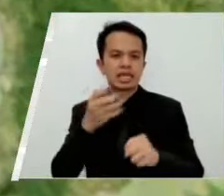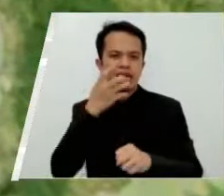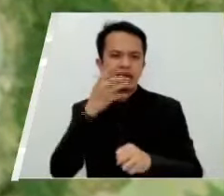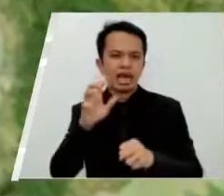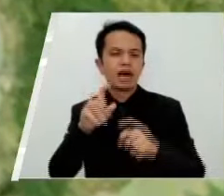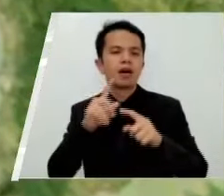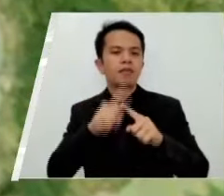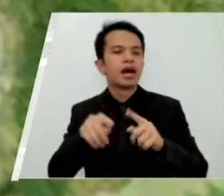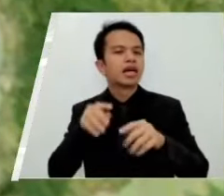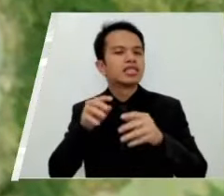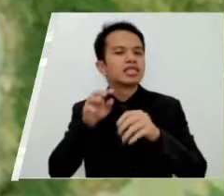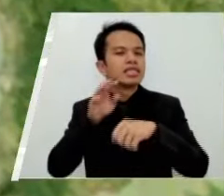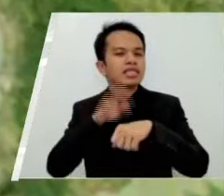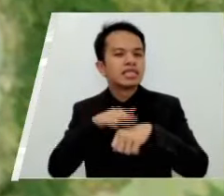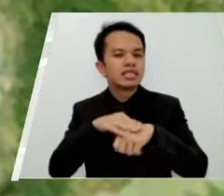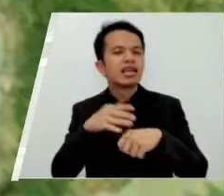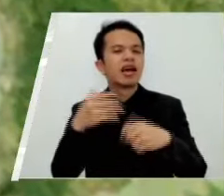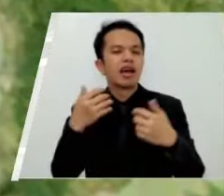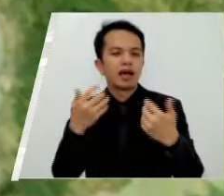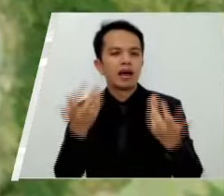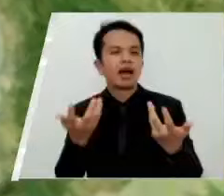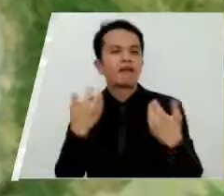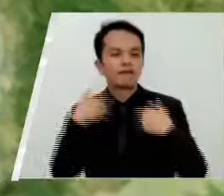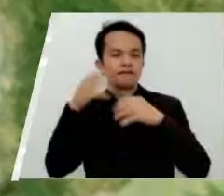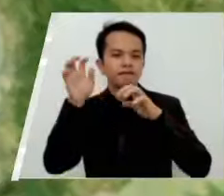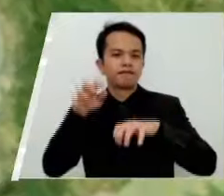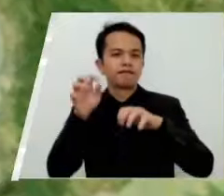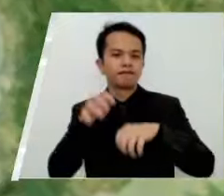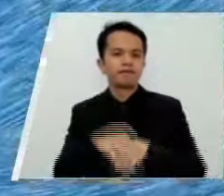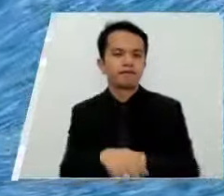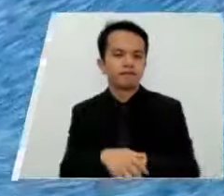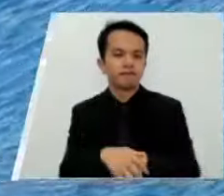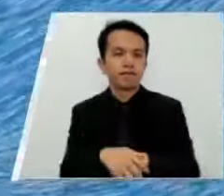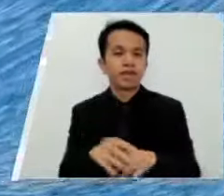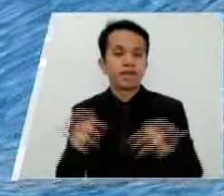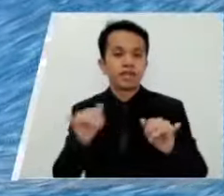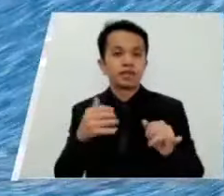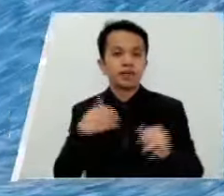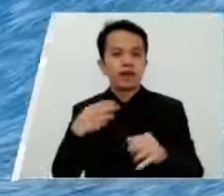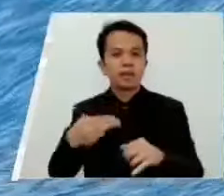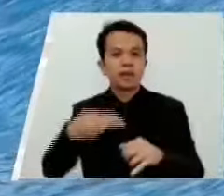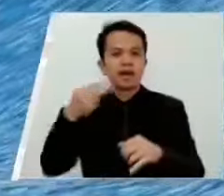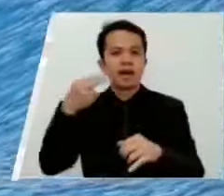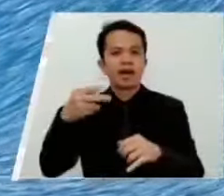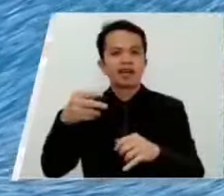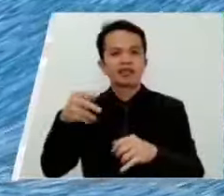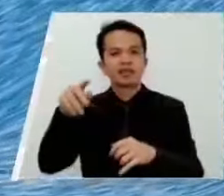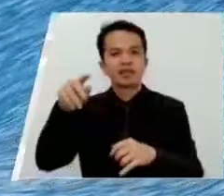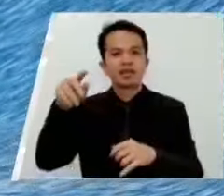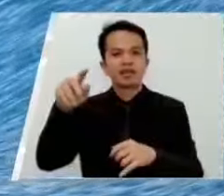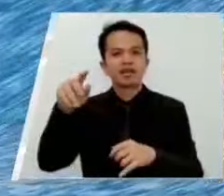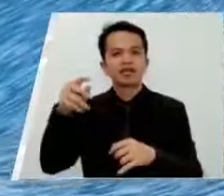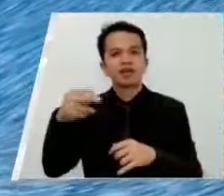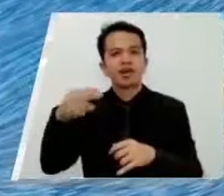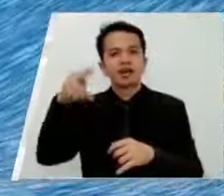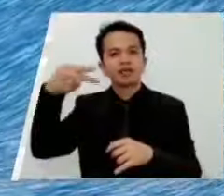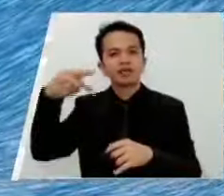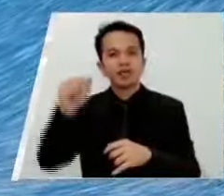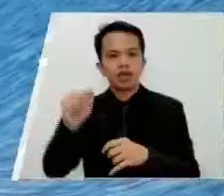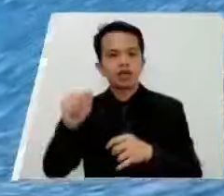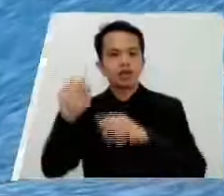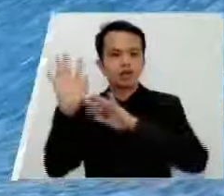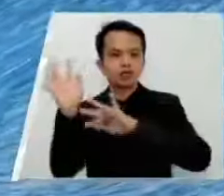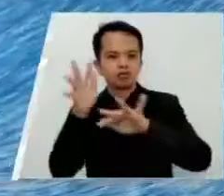rin sakaling may localized thunderstorms. Ridge ng high pressure area ang patuloy na magdadala ng mainit pero maaliwalas na